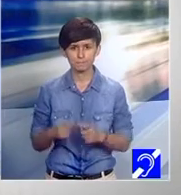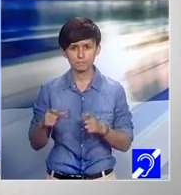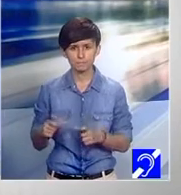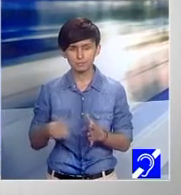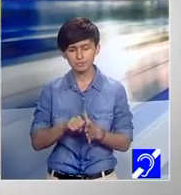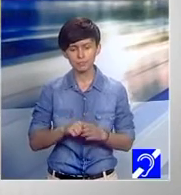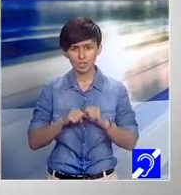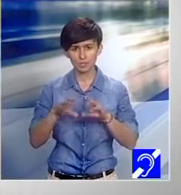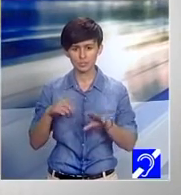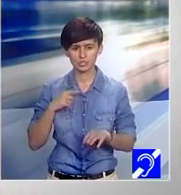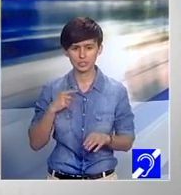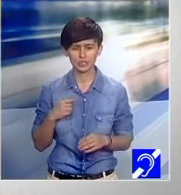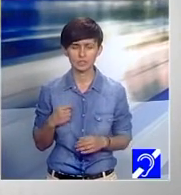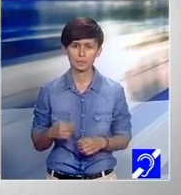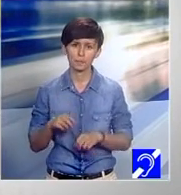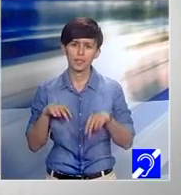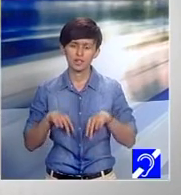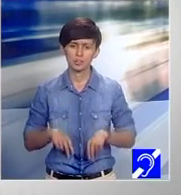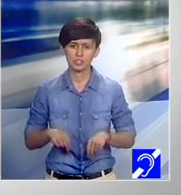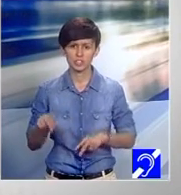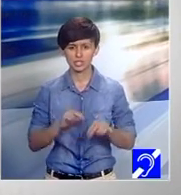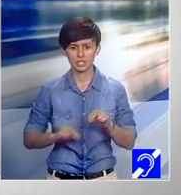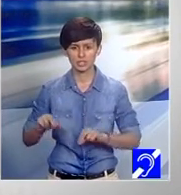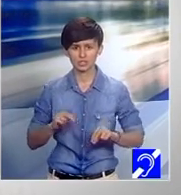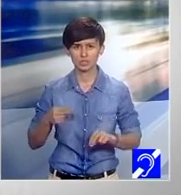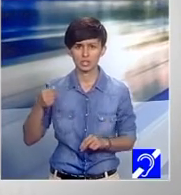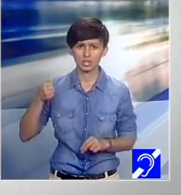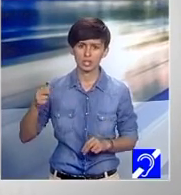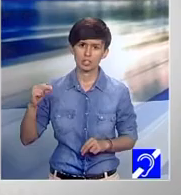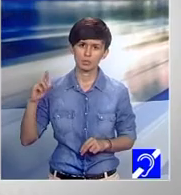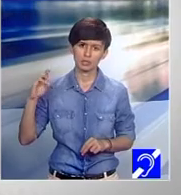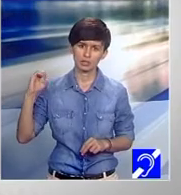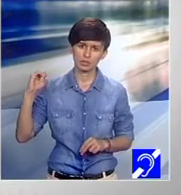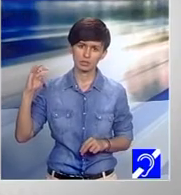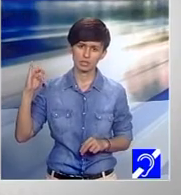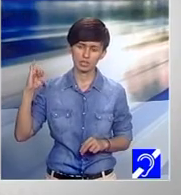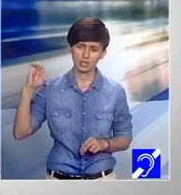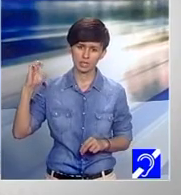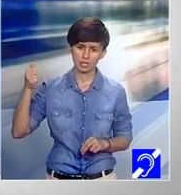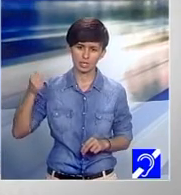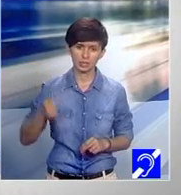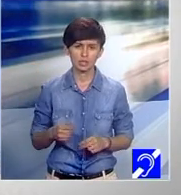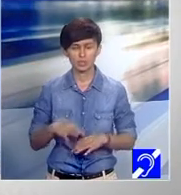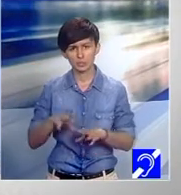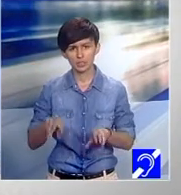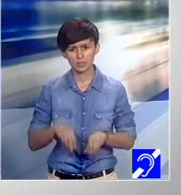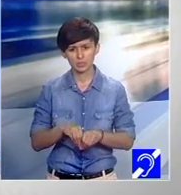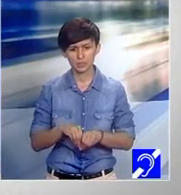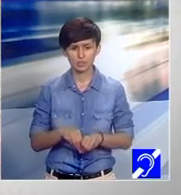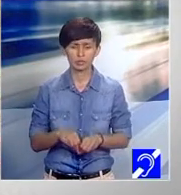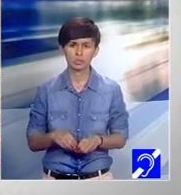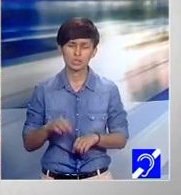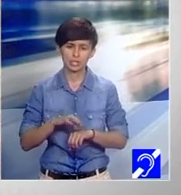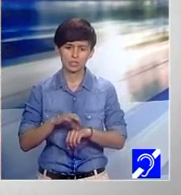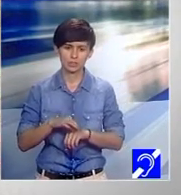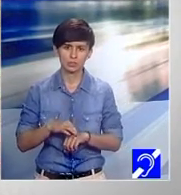doamna Laura Petreuș, președinte al Asociației Aproteica a Bolnavilor de Fenilcetonurie, împreună cu doamna Carmen Costache,